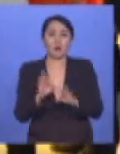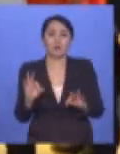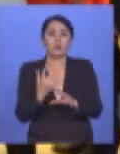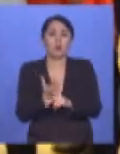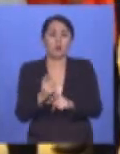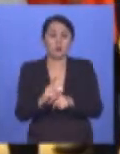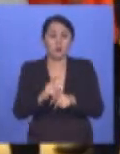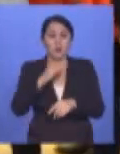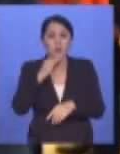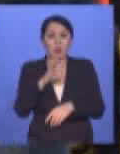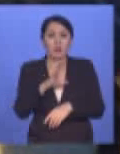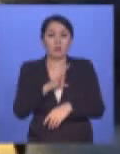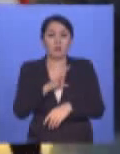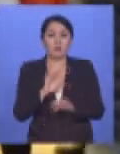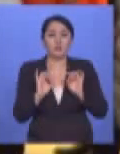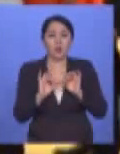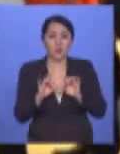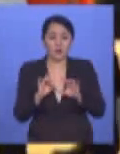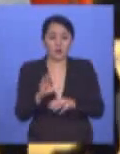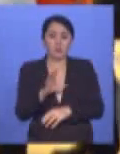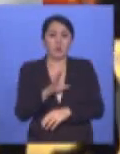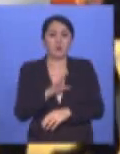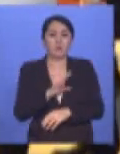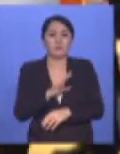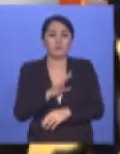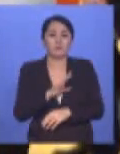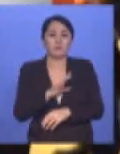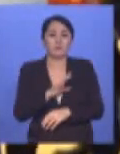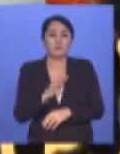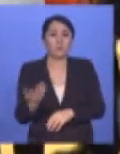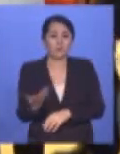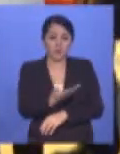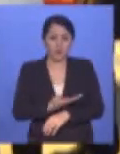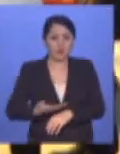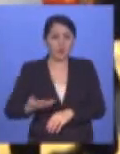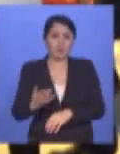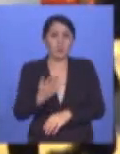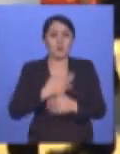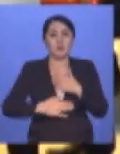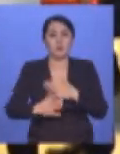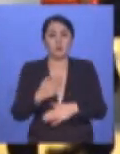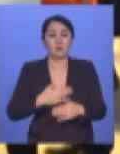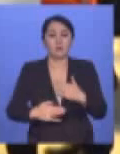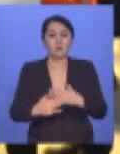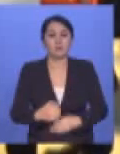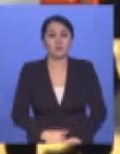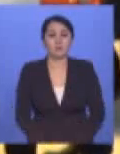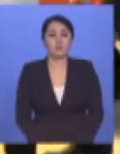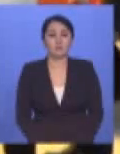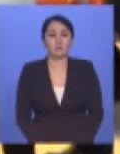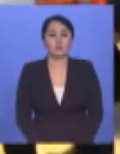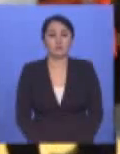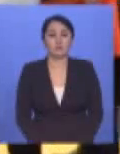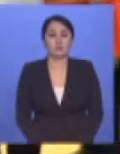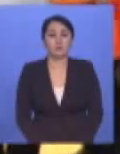зор. Доклад шада салған жігіттердің біздерге соған риза болдық. Бәрі